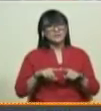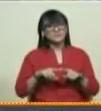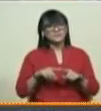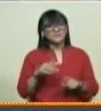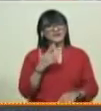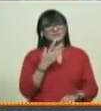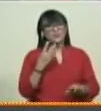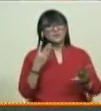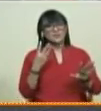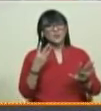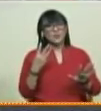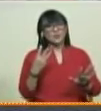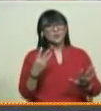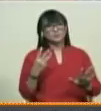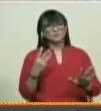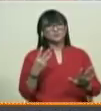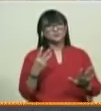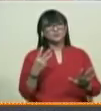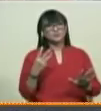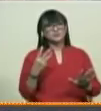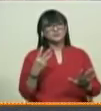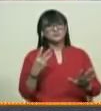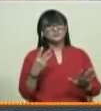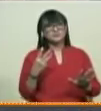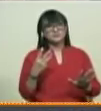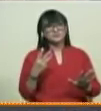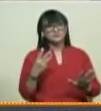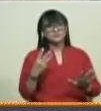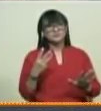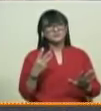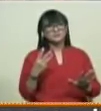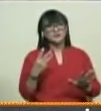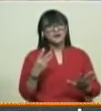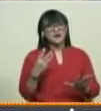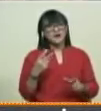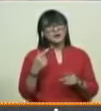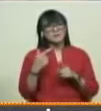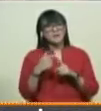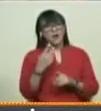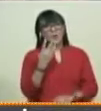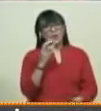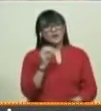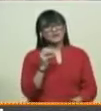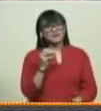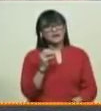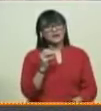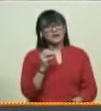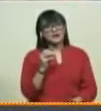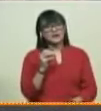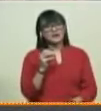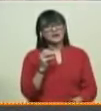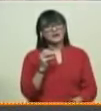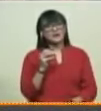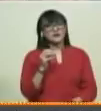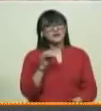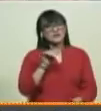58 de ellos, 20, 103 en 40 y 229 en